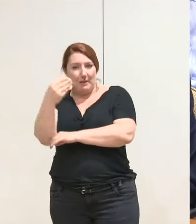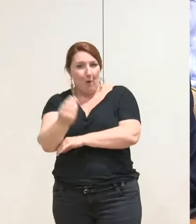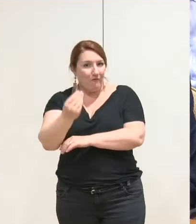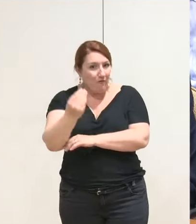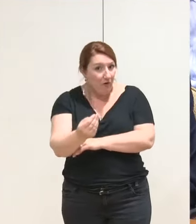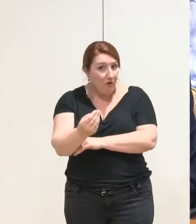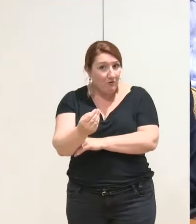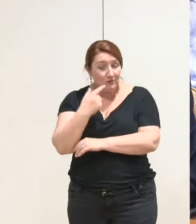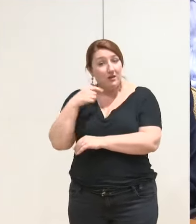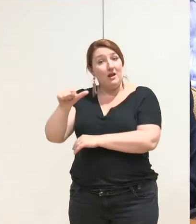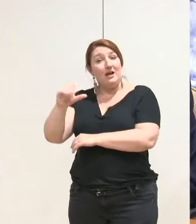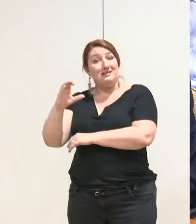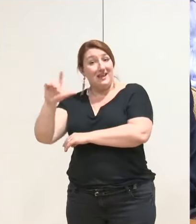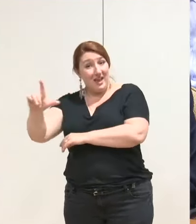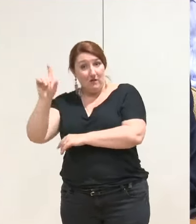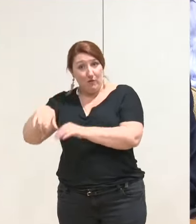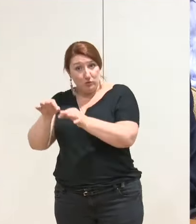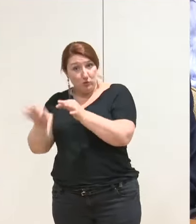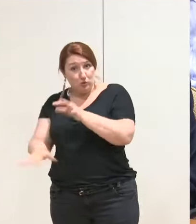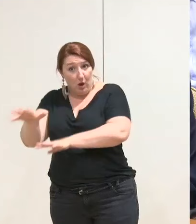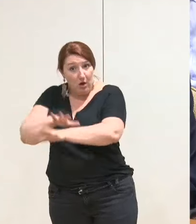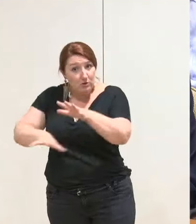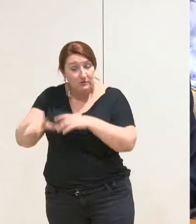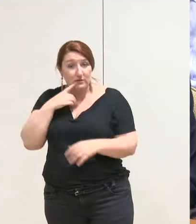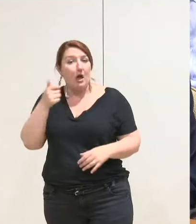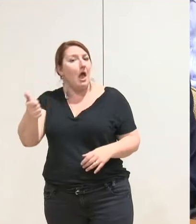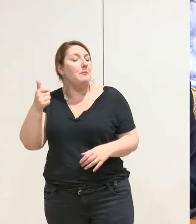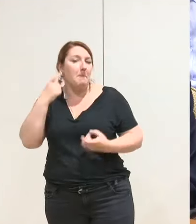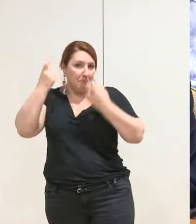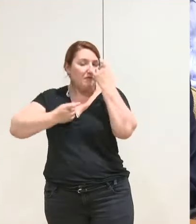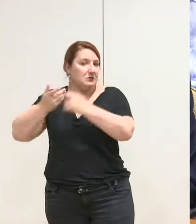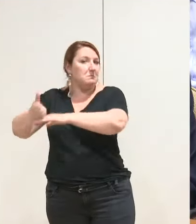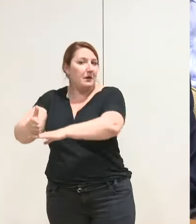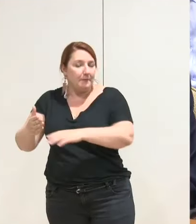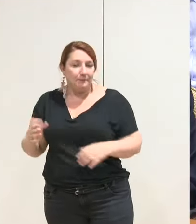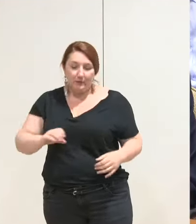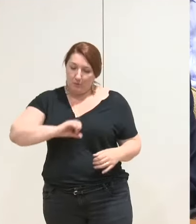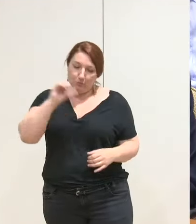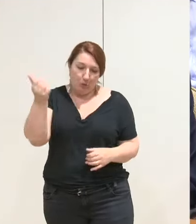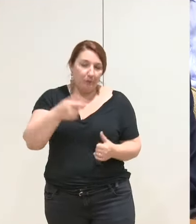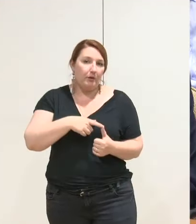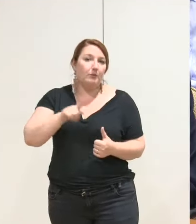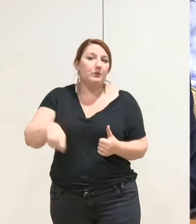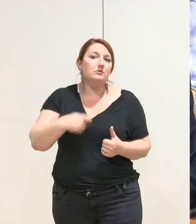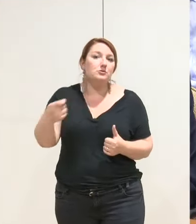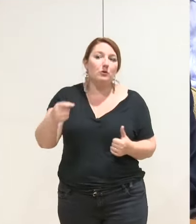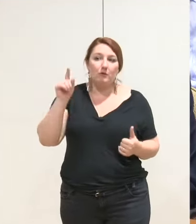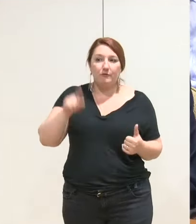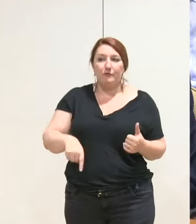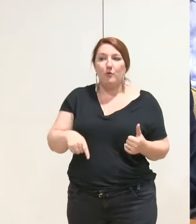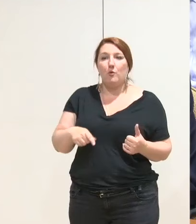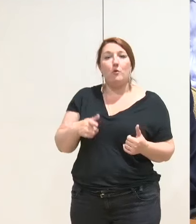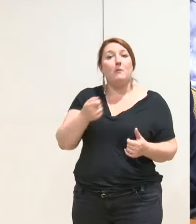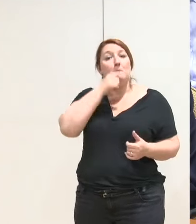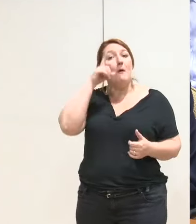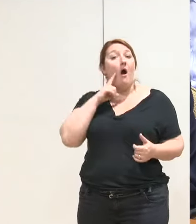devoir trouver des solutions et elle elle envisage d'en trouver d'abord évidemment elle sera contrainte à augmenter la